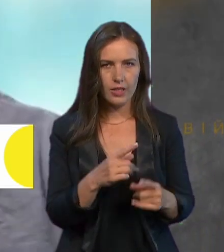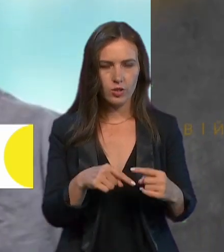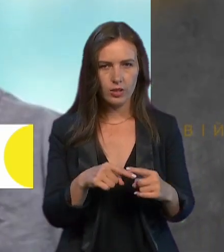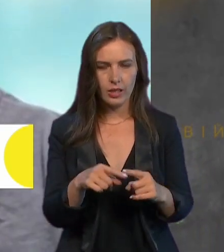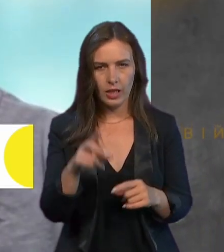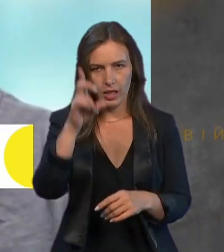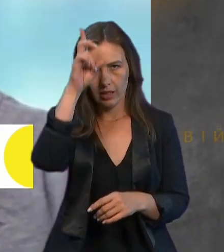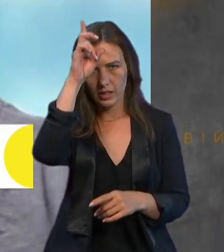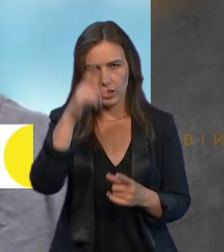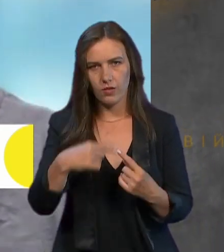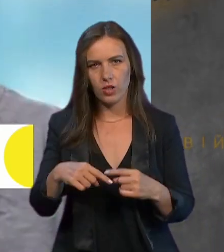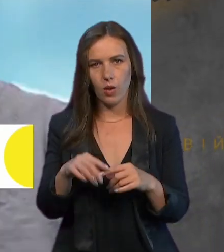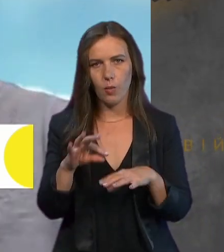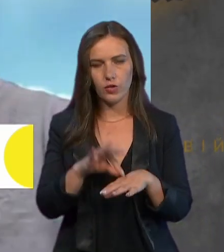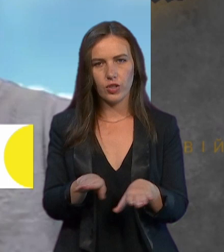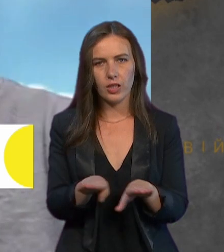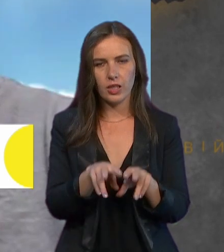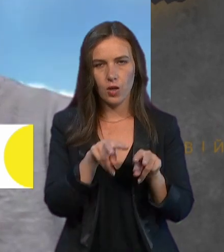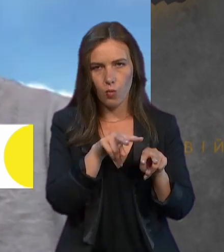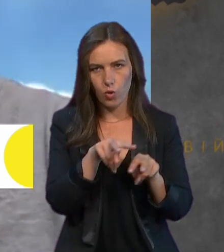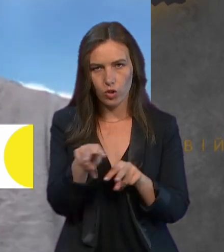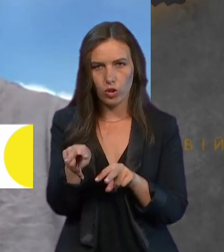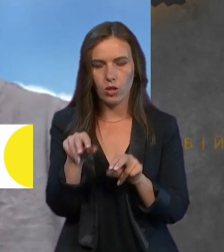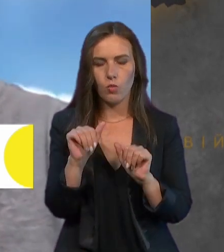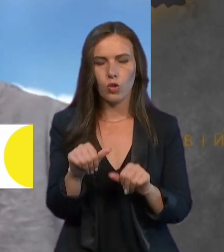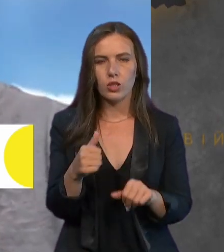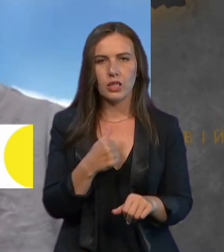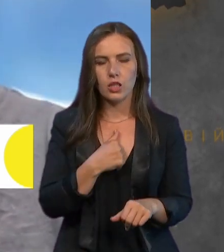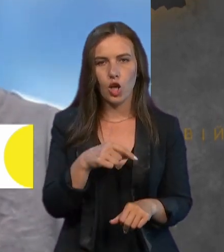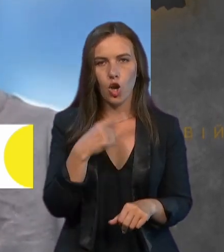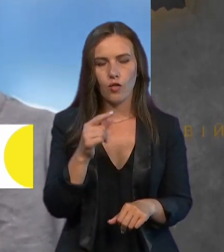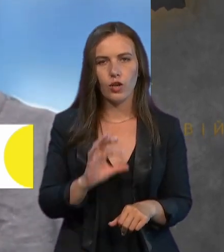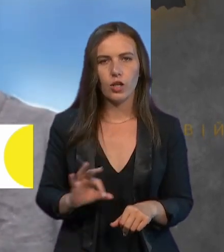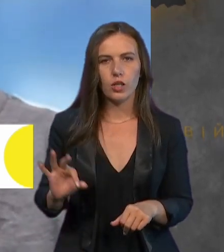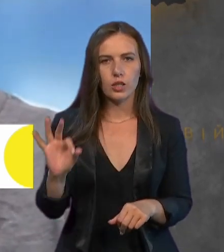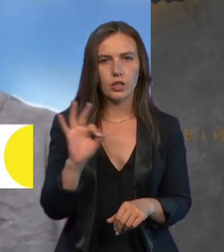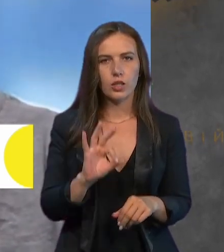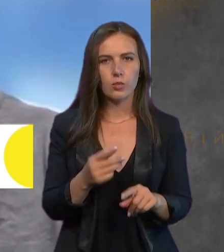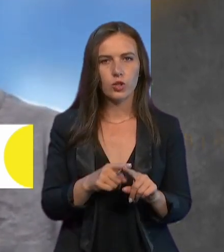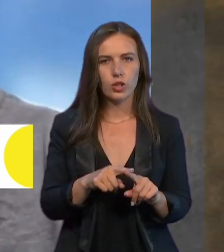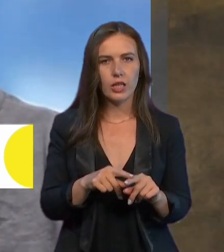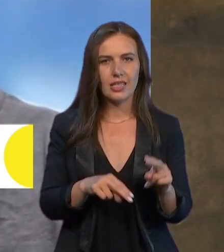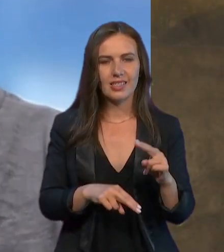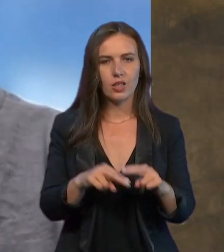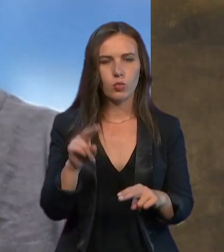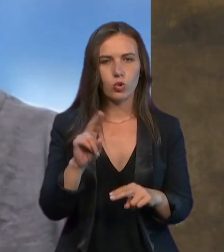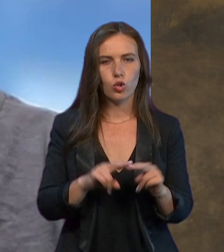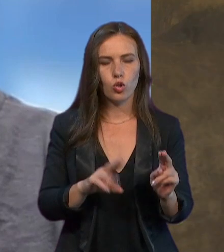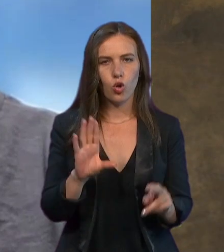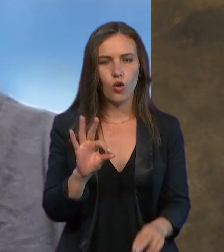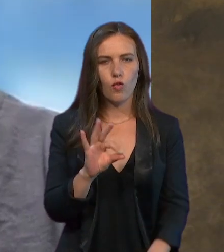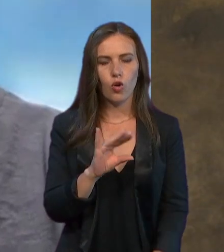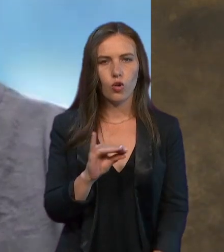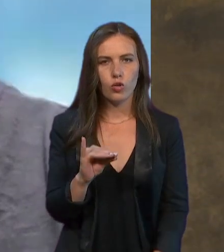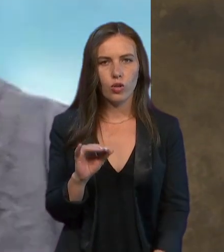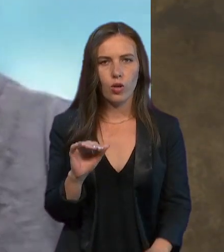сектору проводять такий моніторинг. Можна, на жаль, говорити про те, що забудовою,